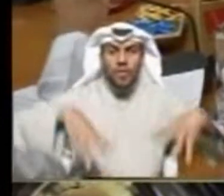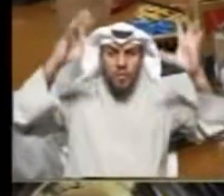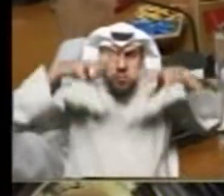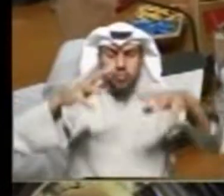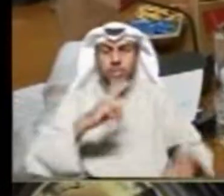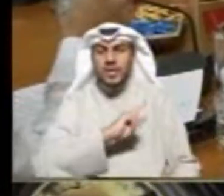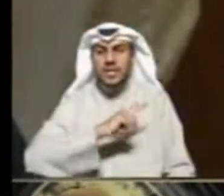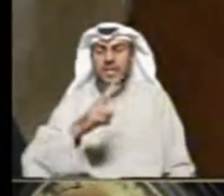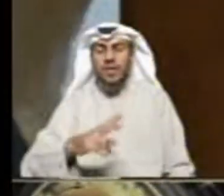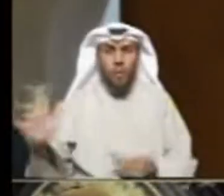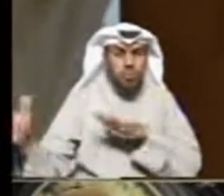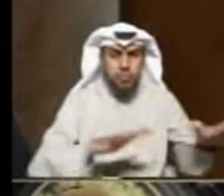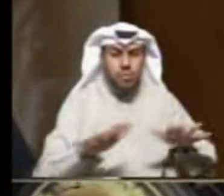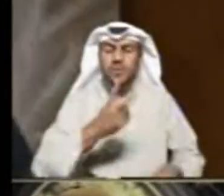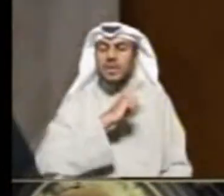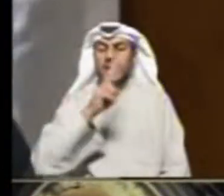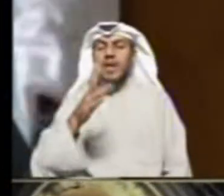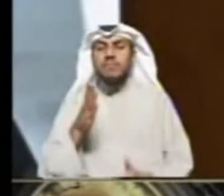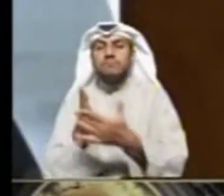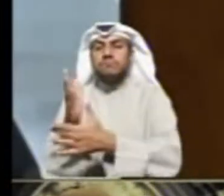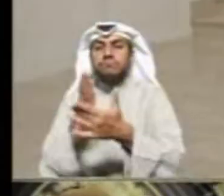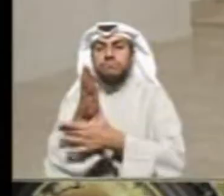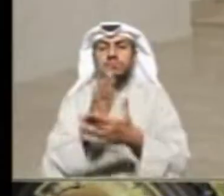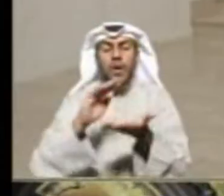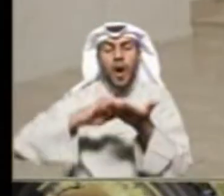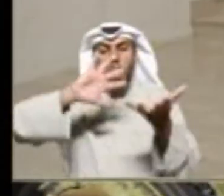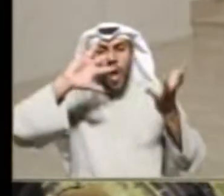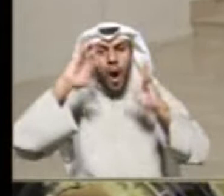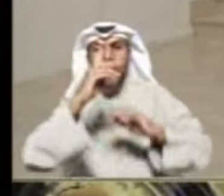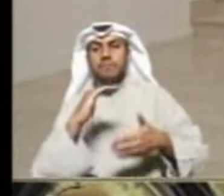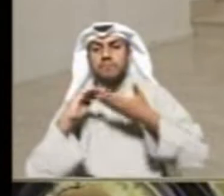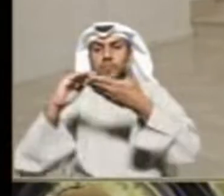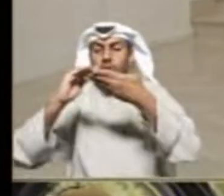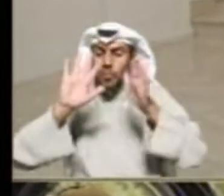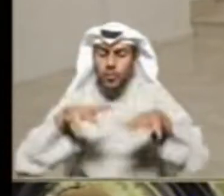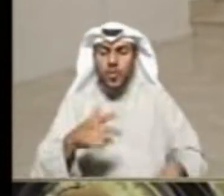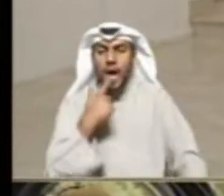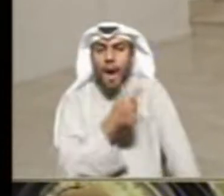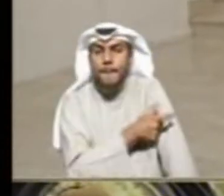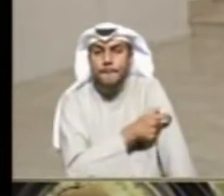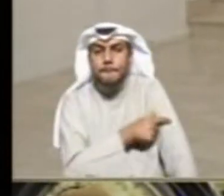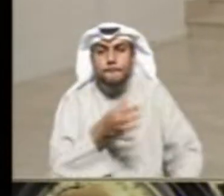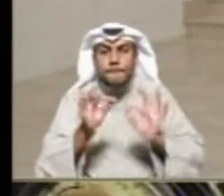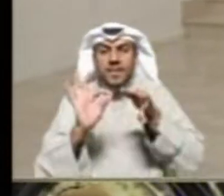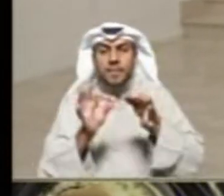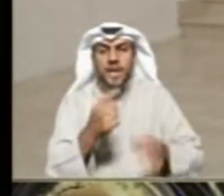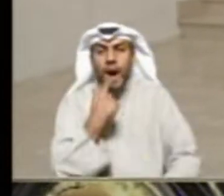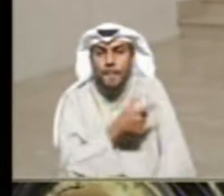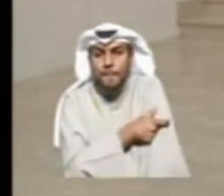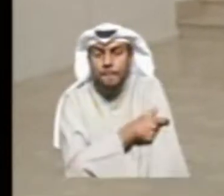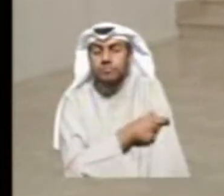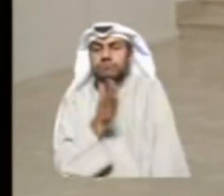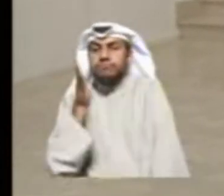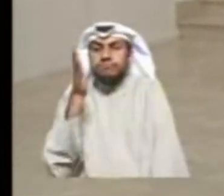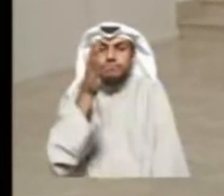التي تقدم على المستوى الدولي. وهذا إجماع الجميع. هناك طبعا في الهلال